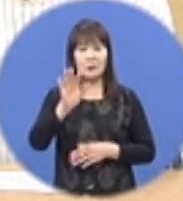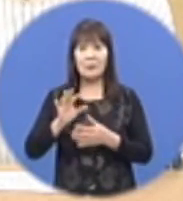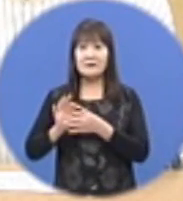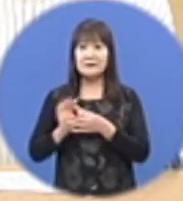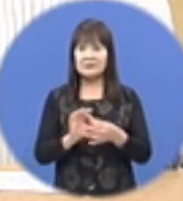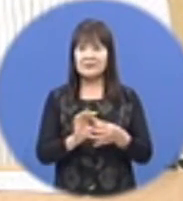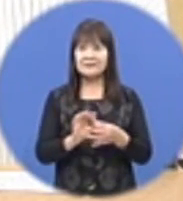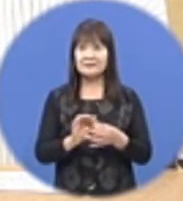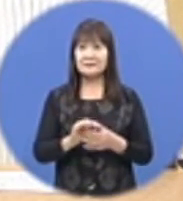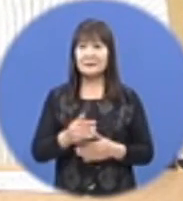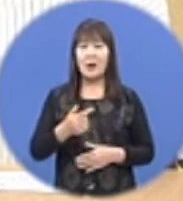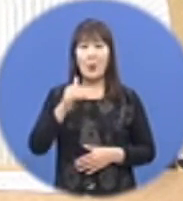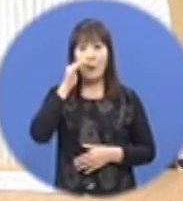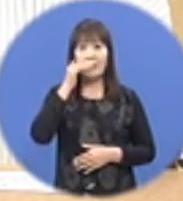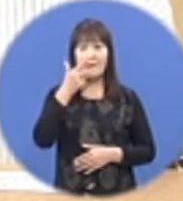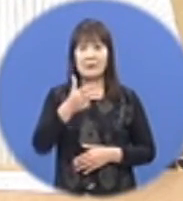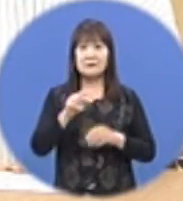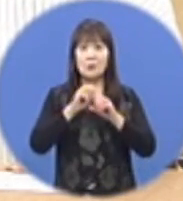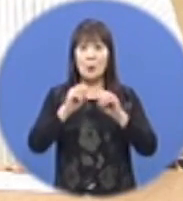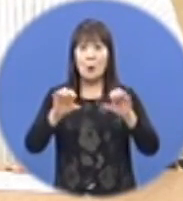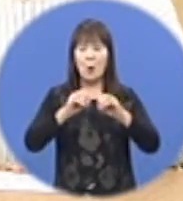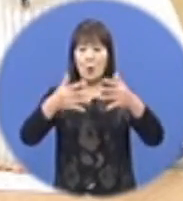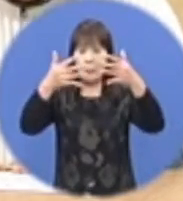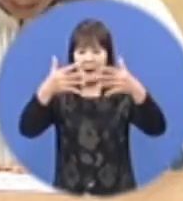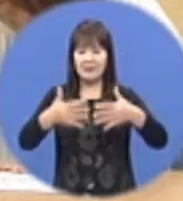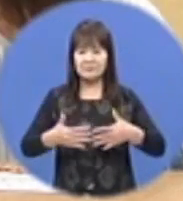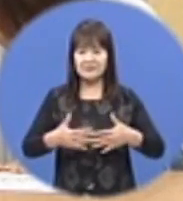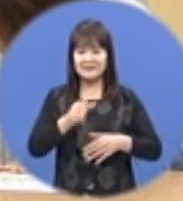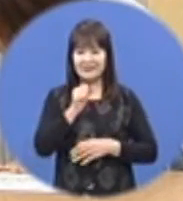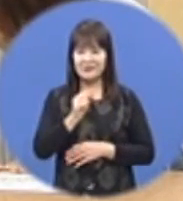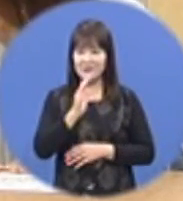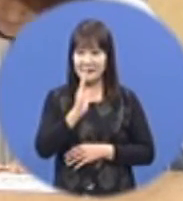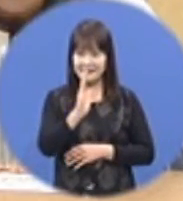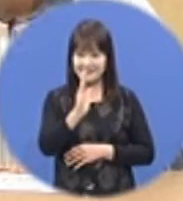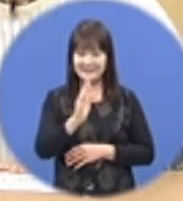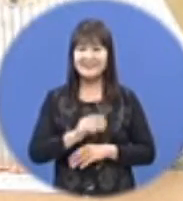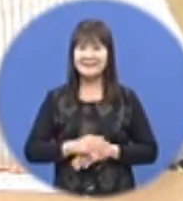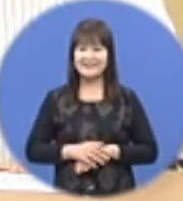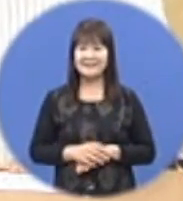皆様、和歌山市の広報番組をどうぞよろしくお願いいたします。